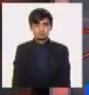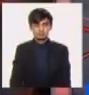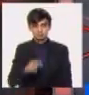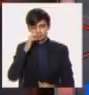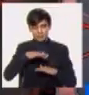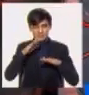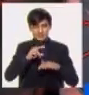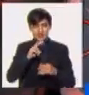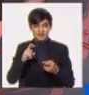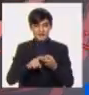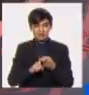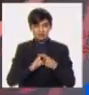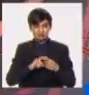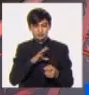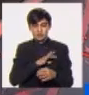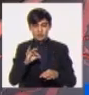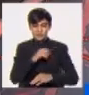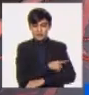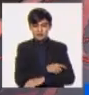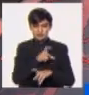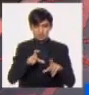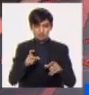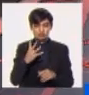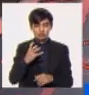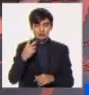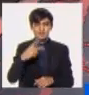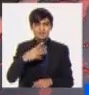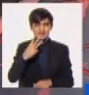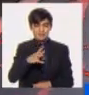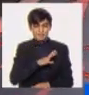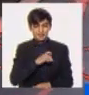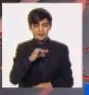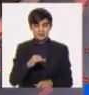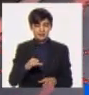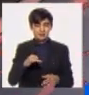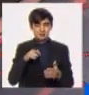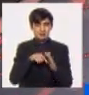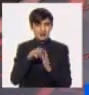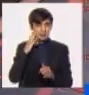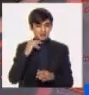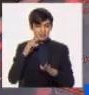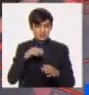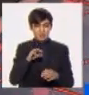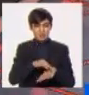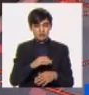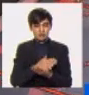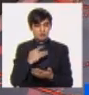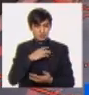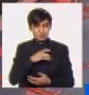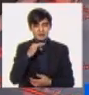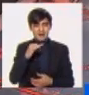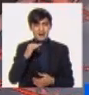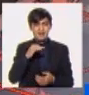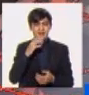Елімізде коронавирус жұқтырған медицина қызметкерлерінің саны 423-ке жетті. Оның тең жартысынан астамы алматылық дәрігерлер. Алматыда сондай-ақ